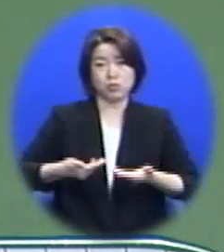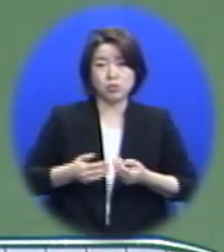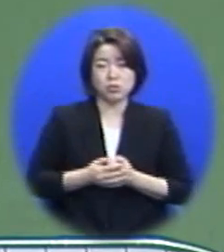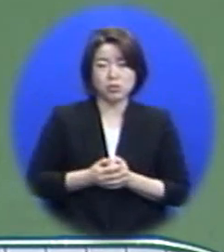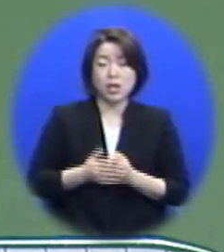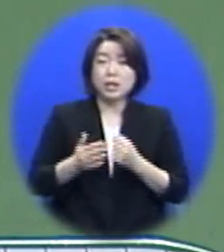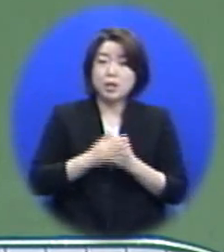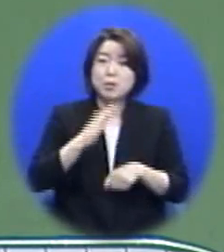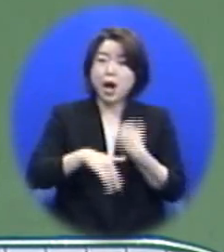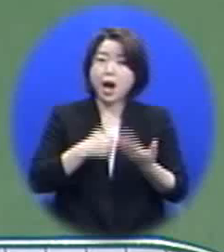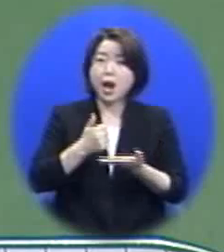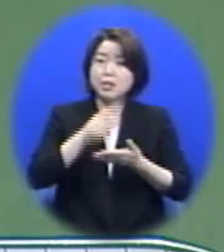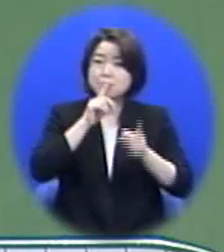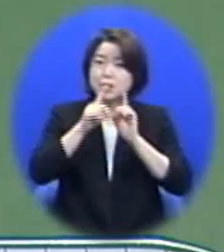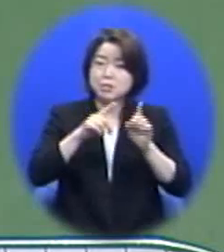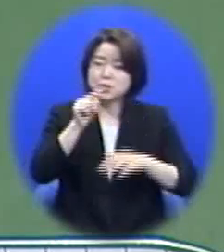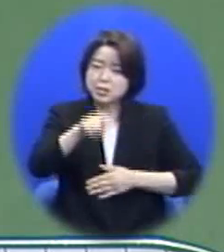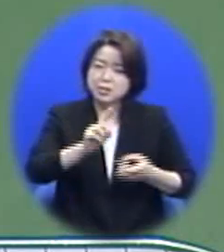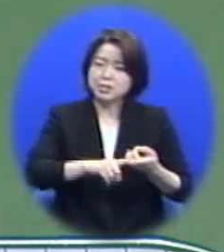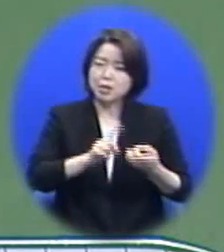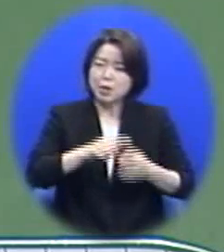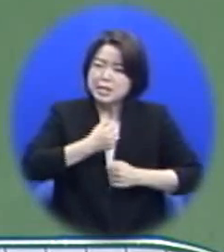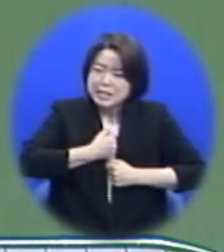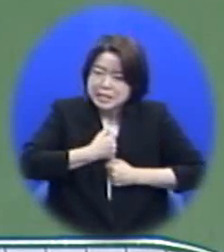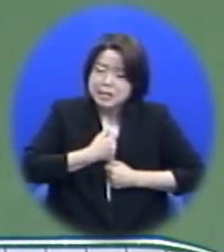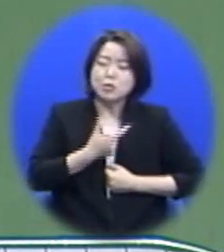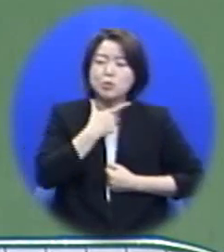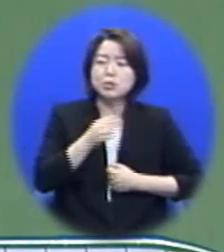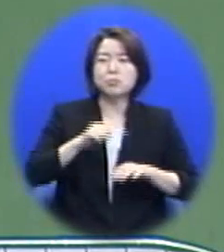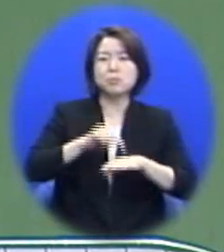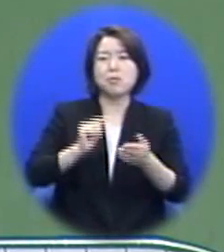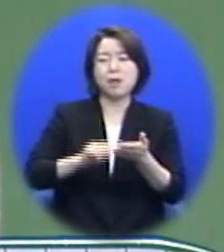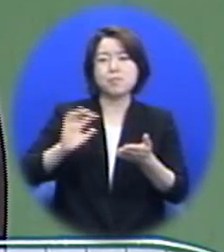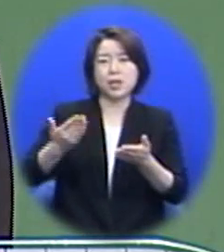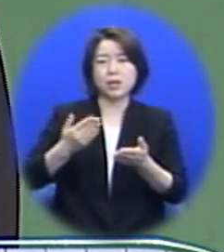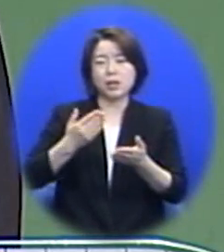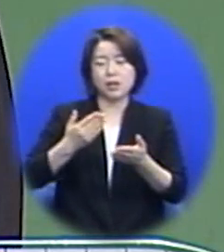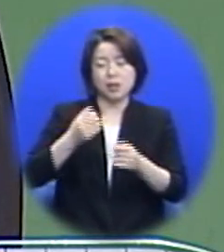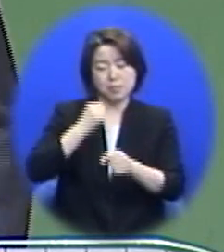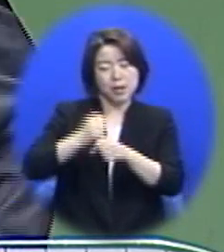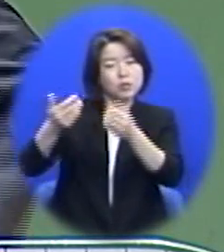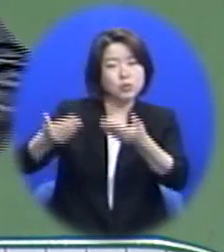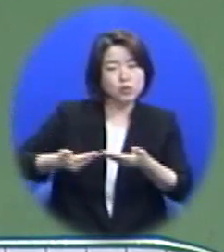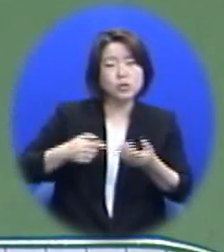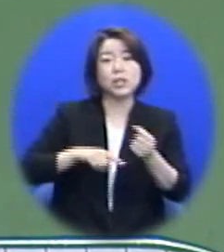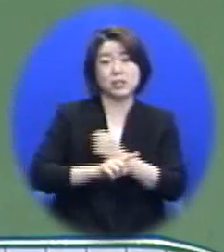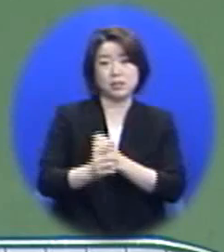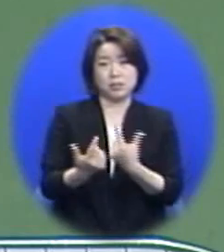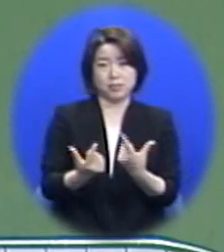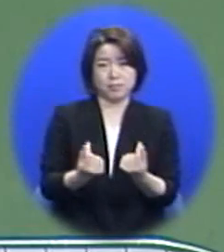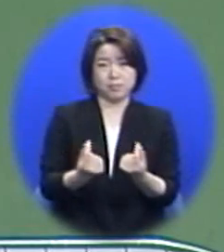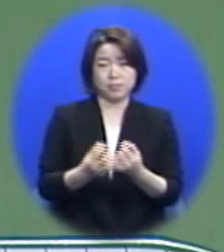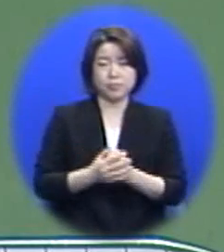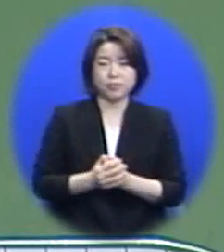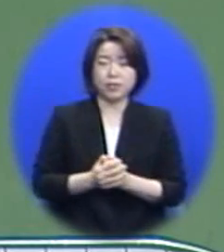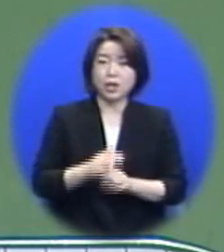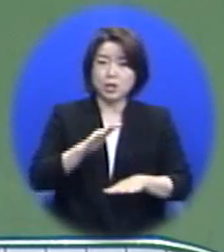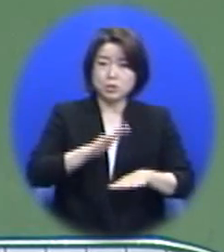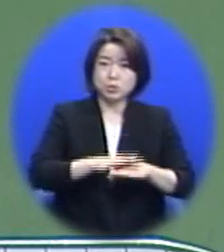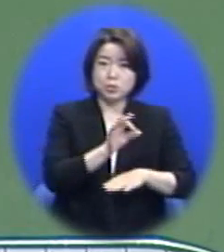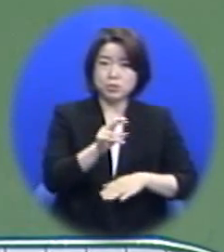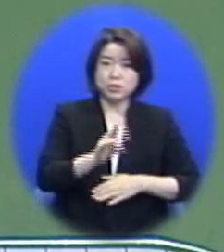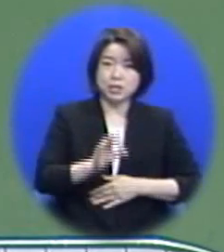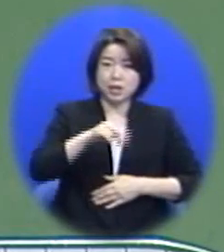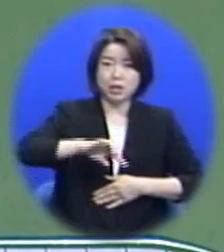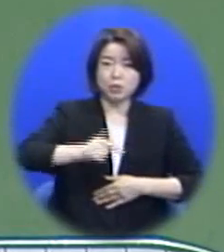말씀이 그대로 지키고 싶은 마음이 되도록 해 주시겠다는 손양은 목사님께서 그 두